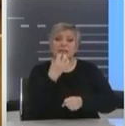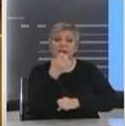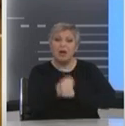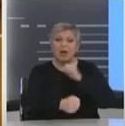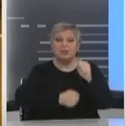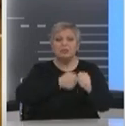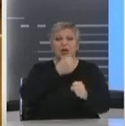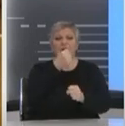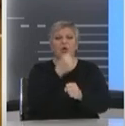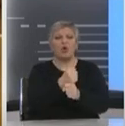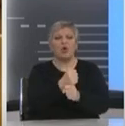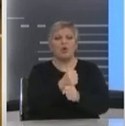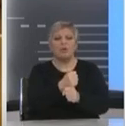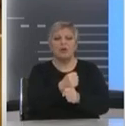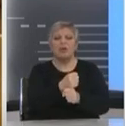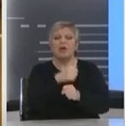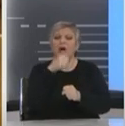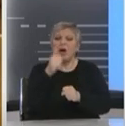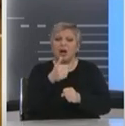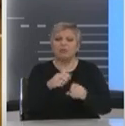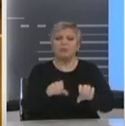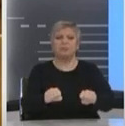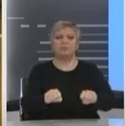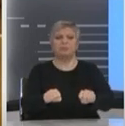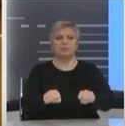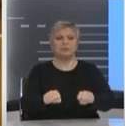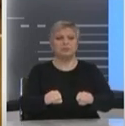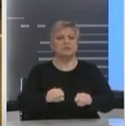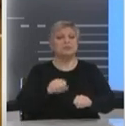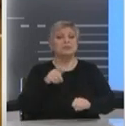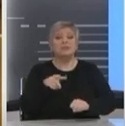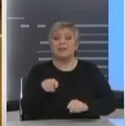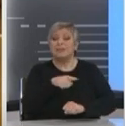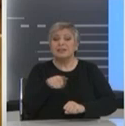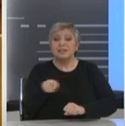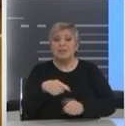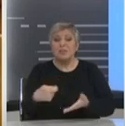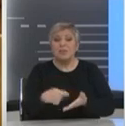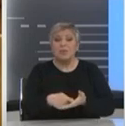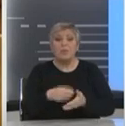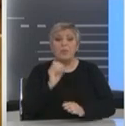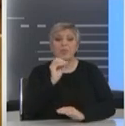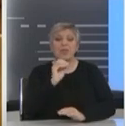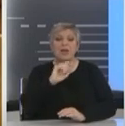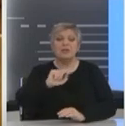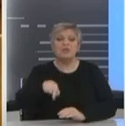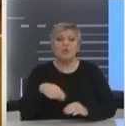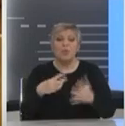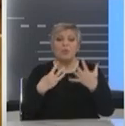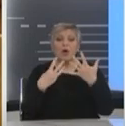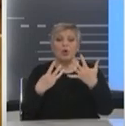τομή και είχατε κυρώσει μόνο το 0,8% του συνόλου των δασικών